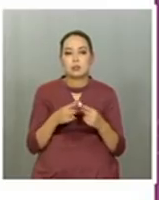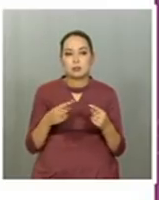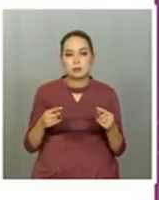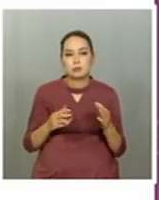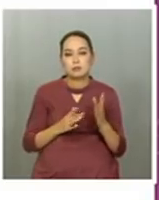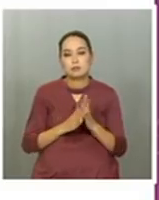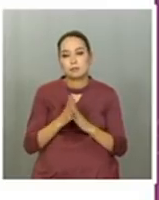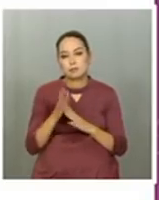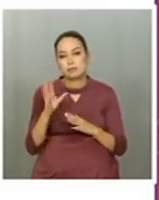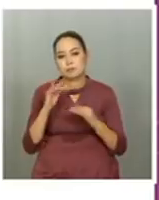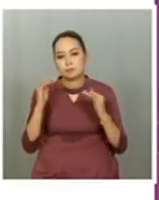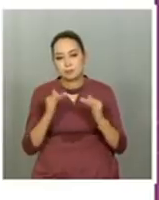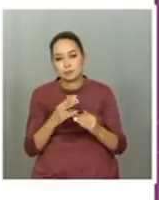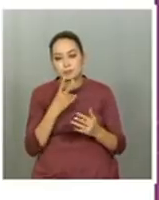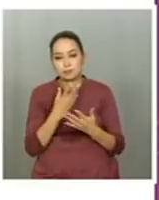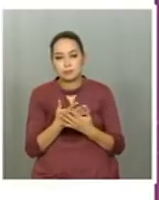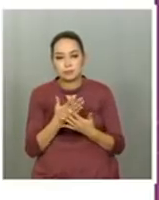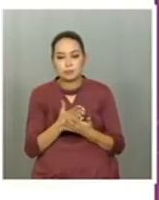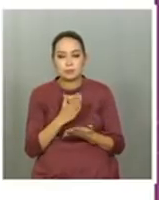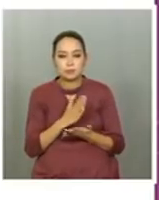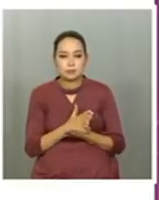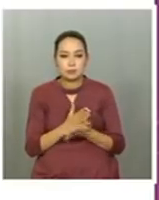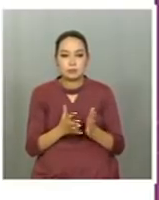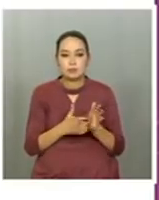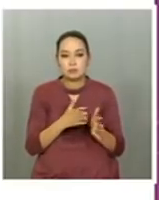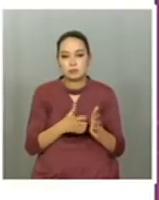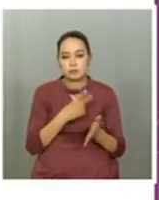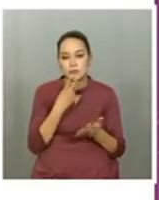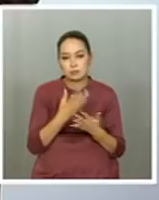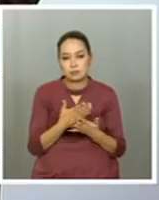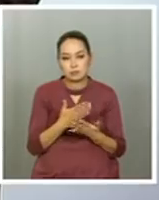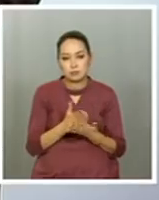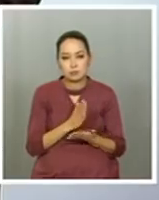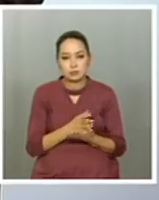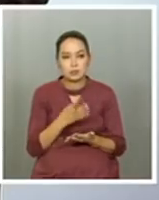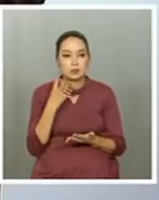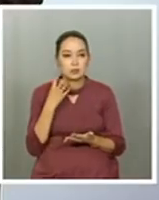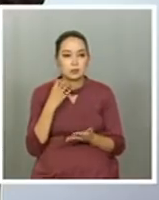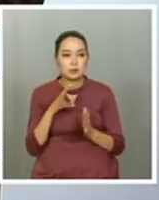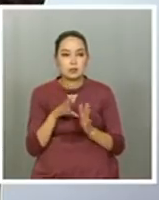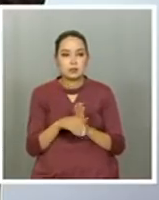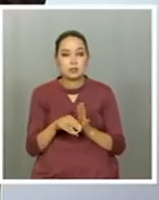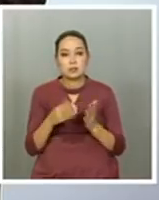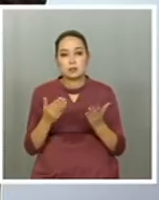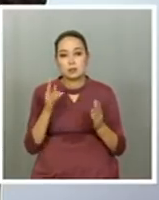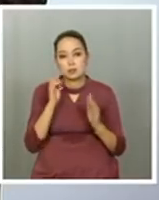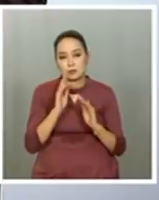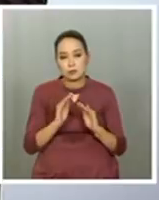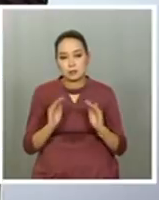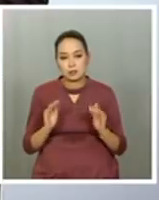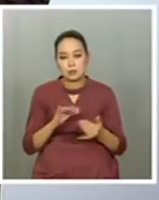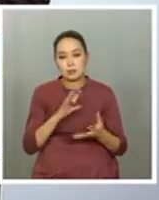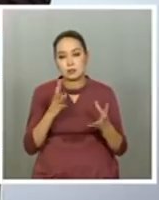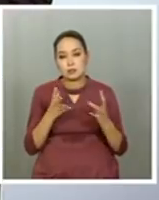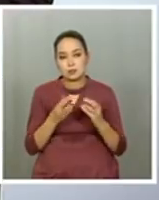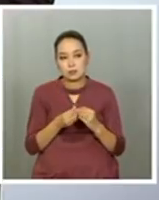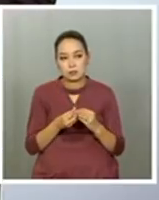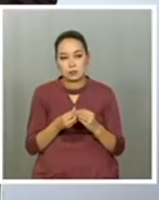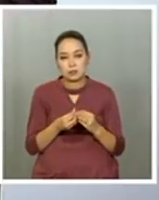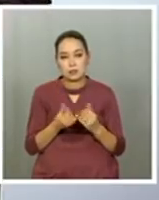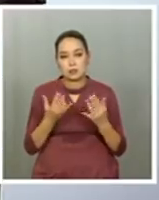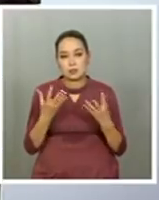төмендеуімен түсіндіруге болады. Яғни бұл Батыс Қазақстан, Қызылорда облыстарында. Олай болса оқушылар, сабағымызды қорытындылап кетейік. Бүгін